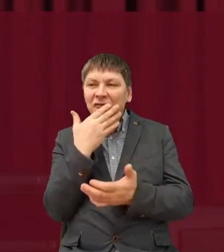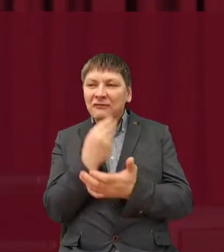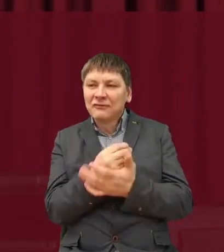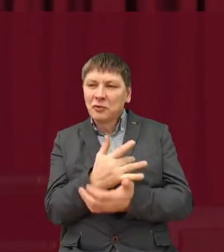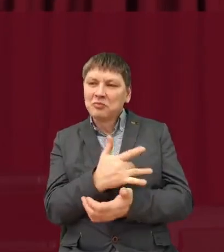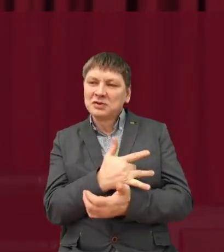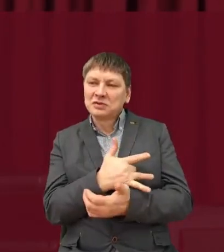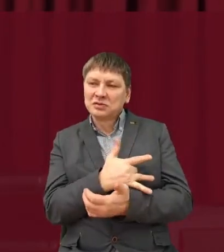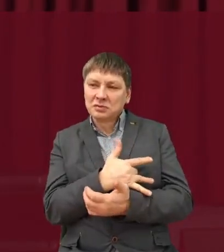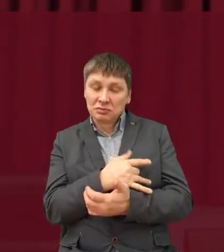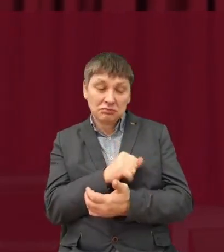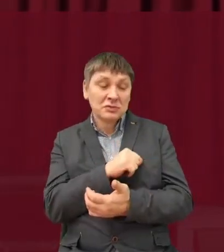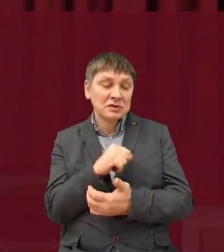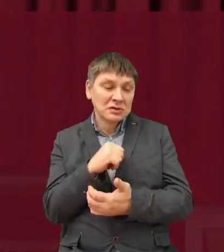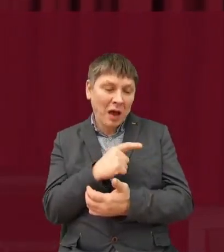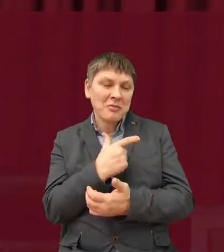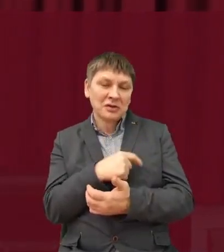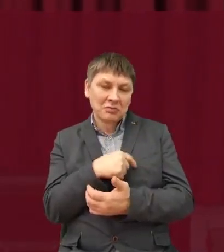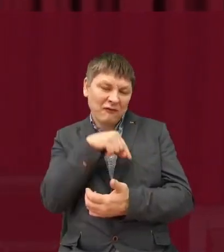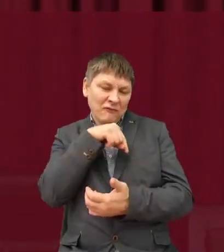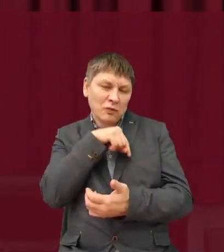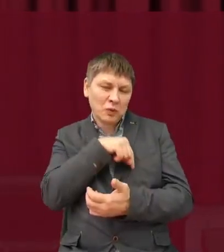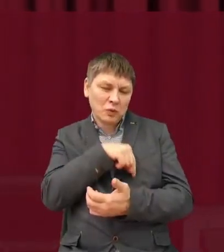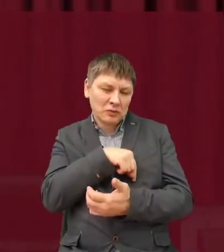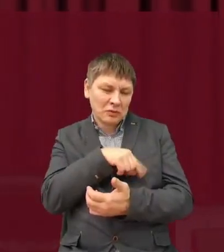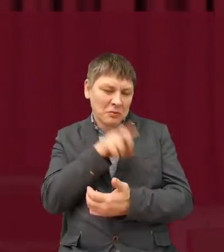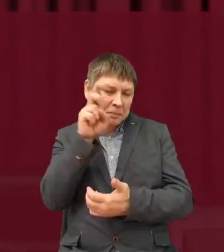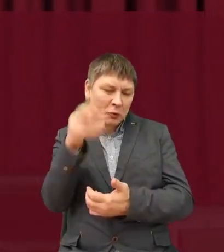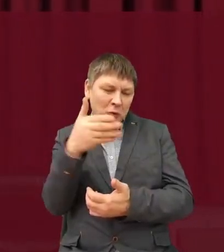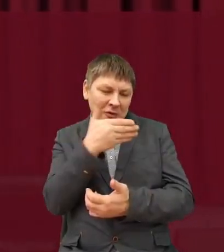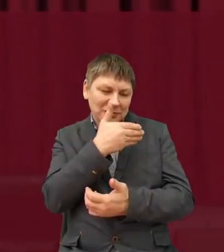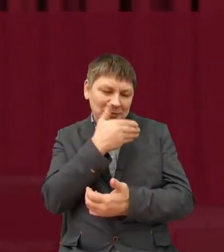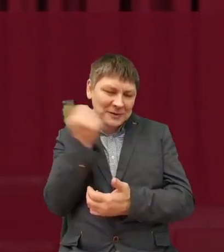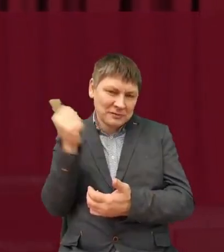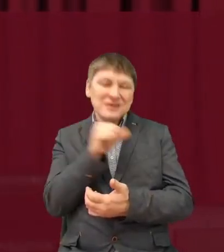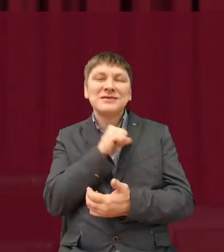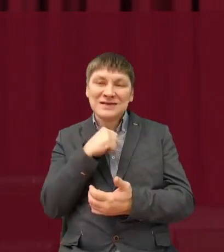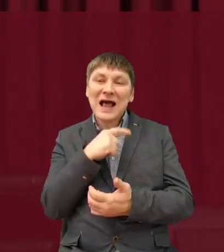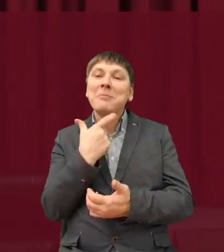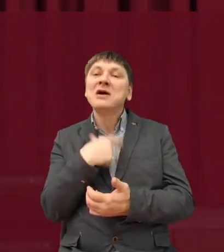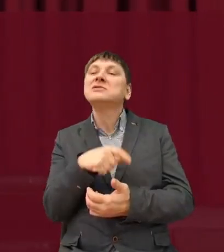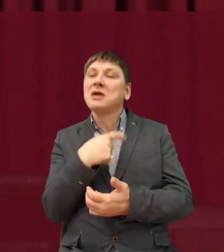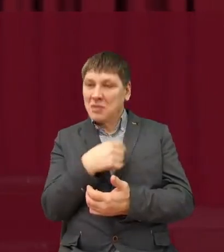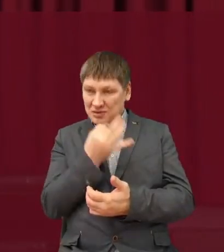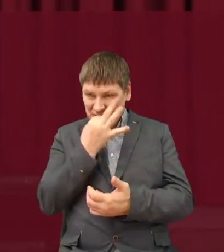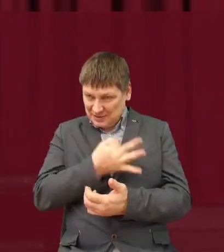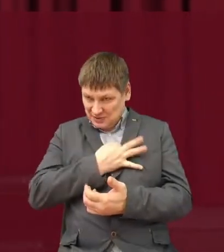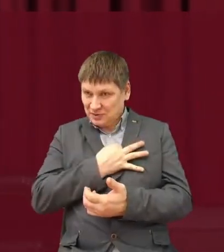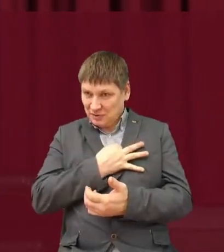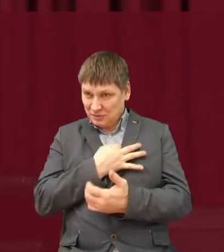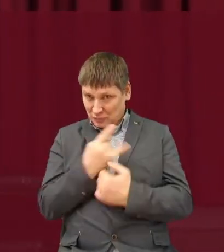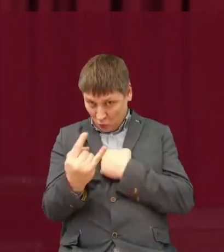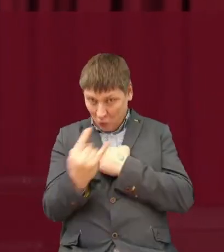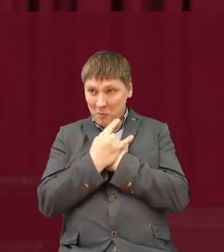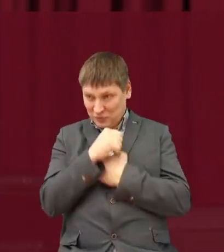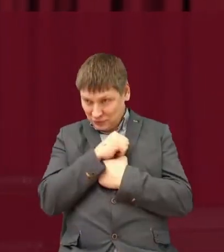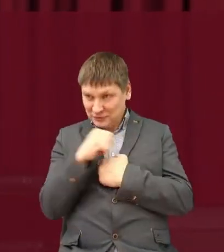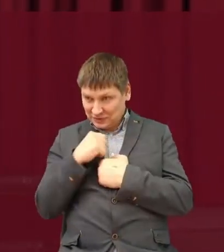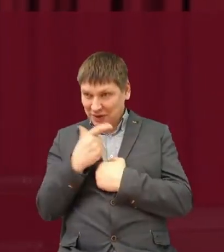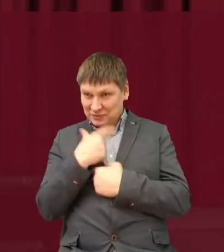Может быть он услышал Это да может быть есть какая-то философия Да может быть где-то что-то где-то